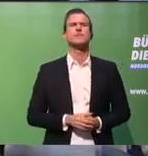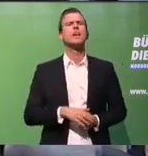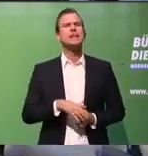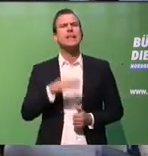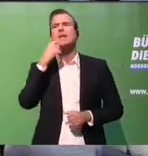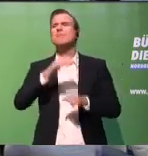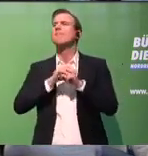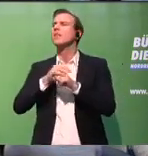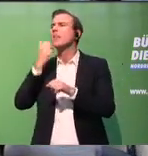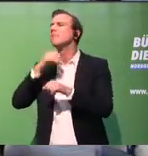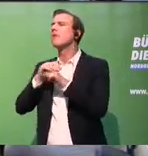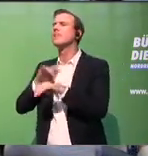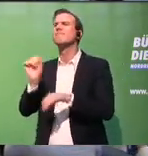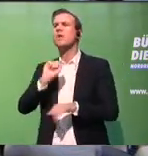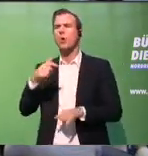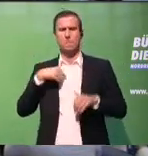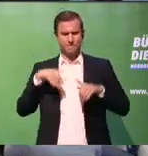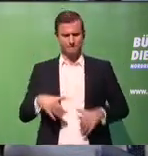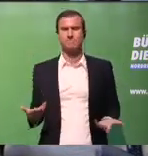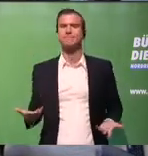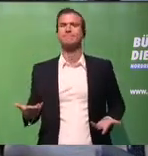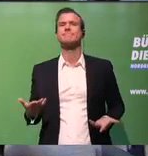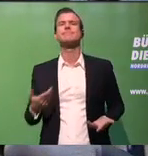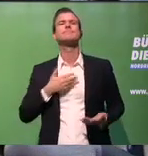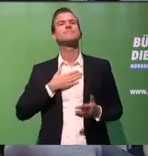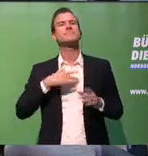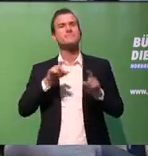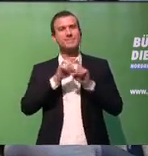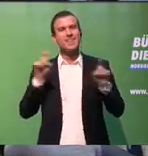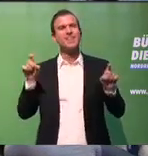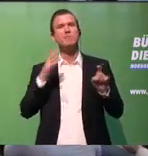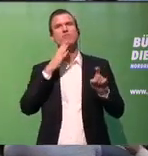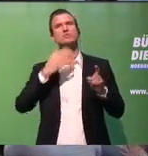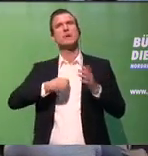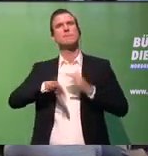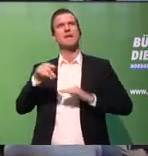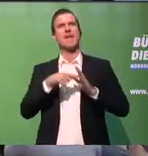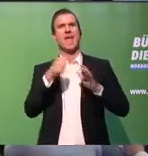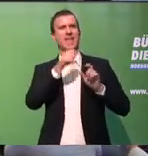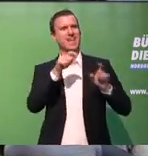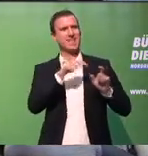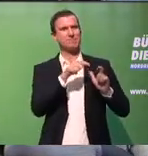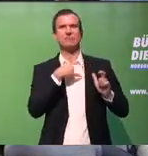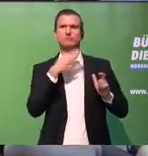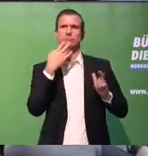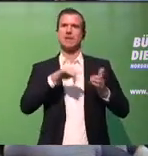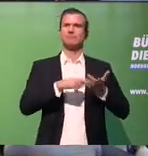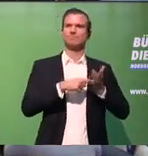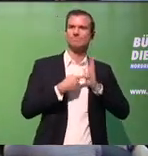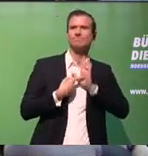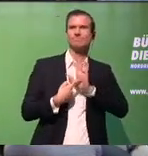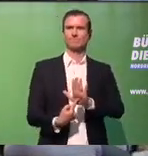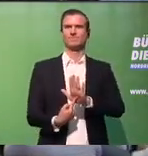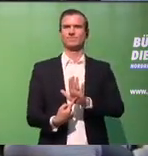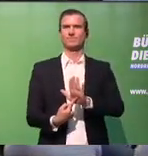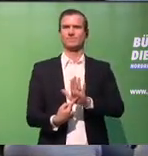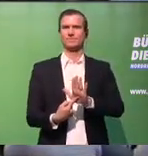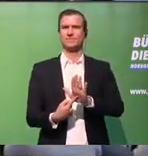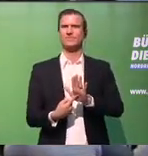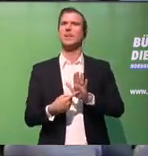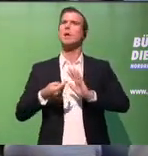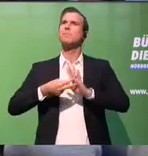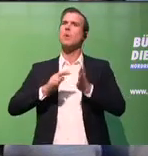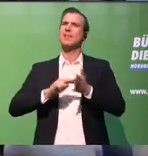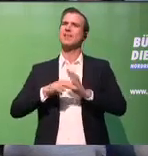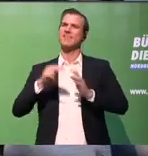stehe ich hier? Mir geht es darum, einen Themenblock wieder mehr in den Fokus, mehr wieder auf die politische Agenda